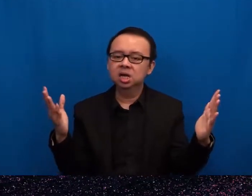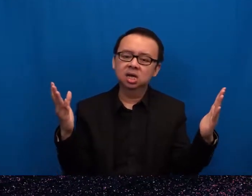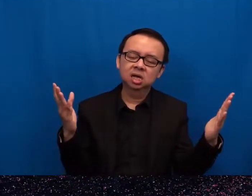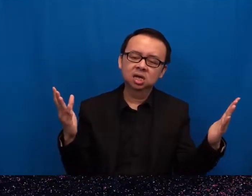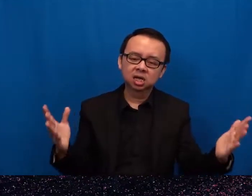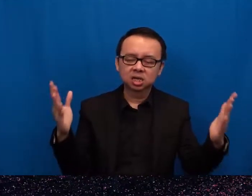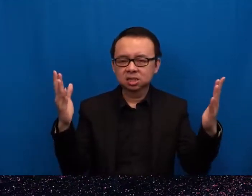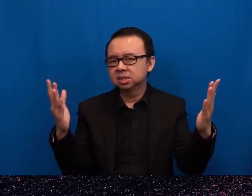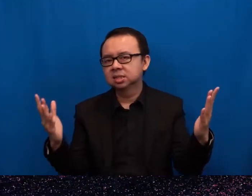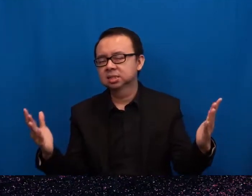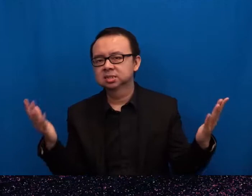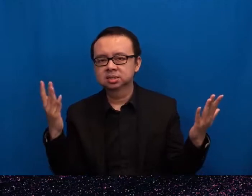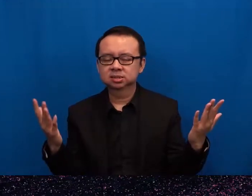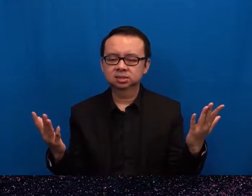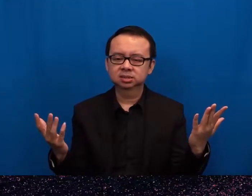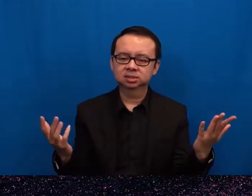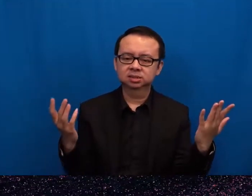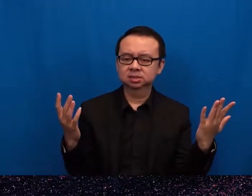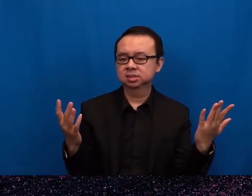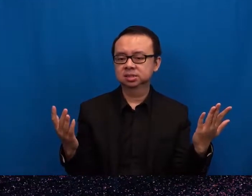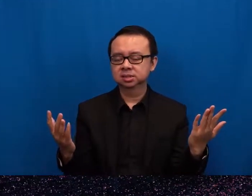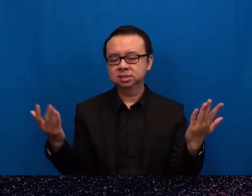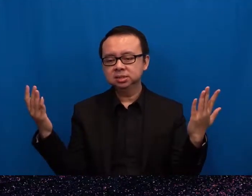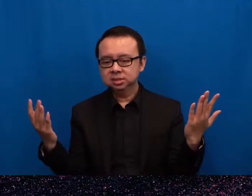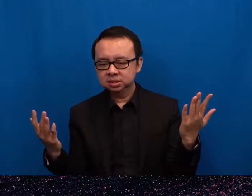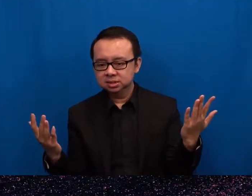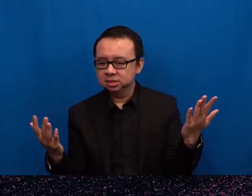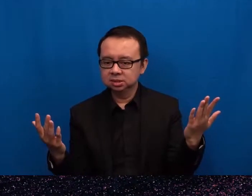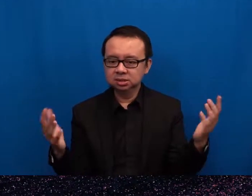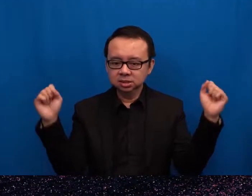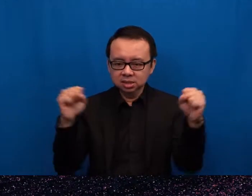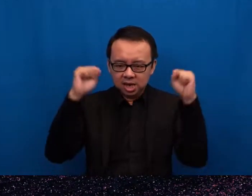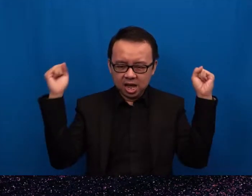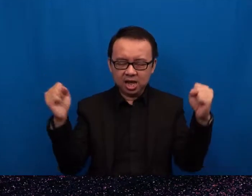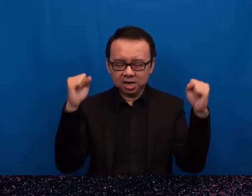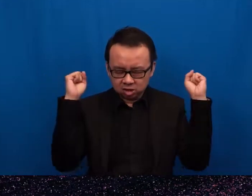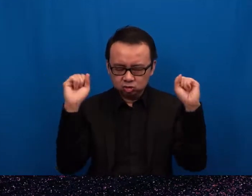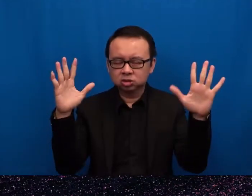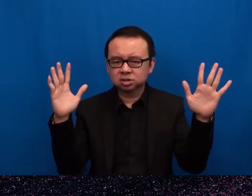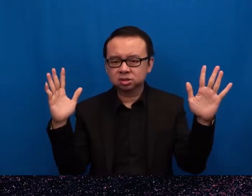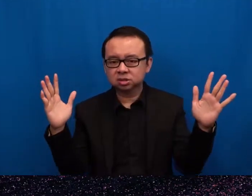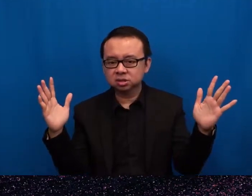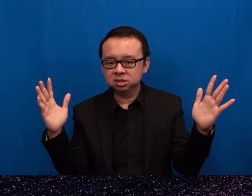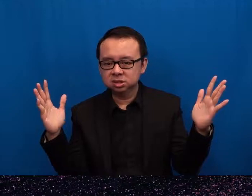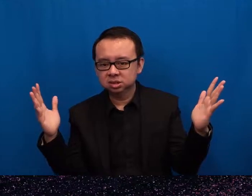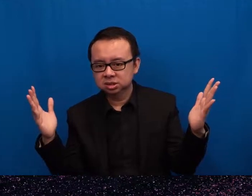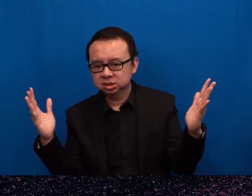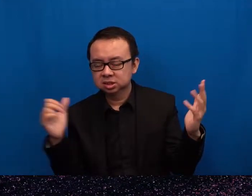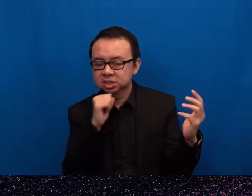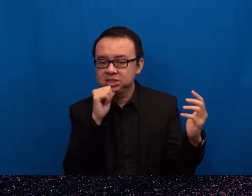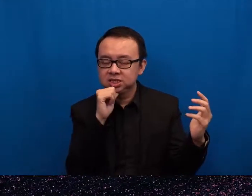oh inamaya ralamaya sande inamaya ralamaya. Siapa yang bergairah untuk